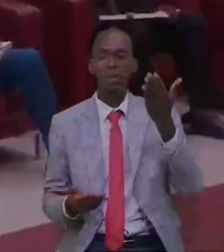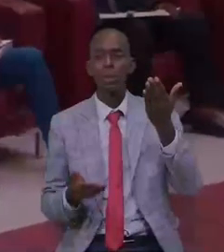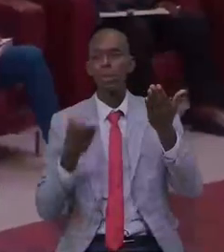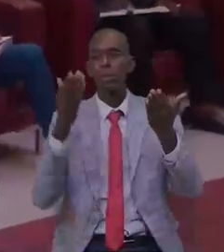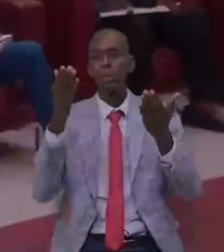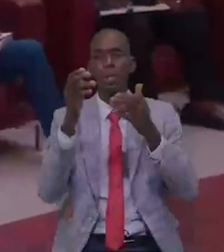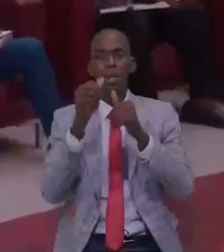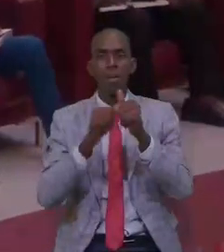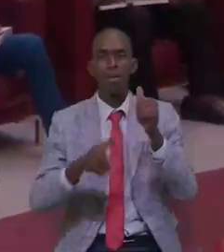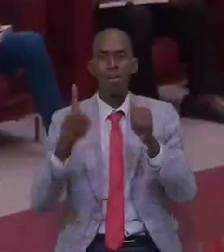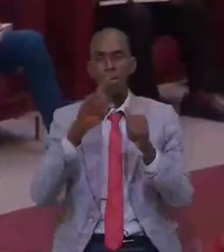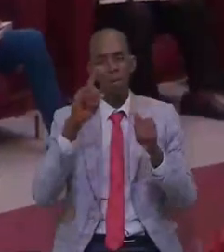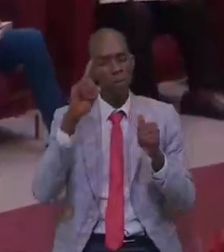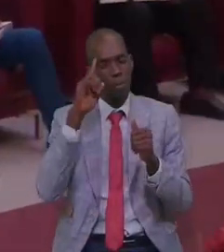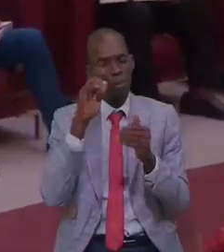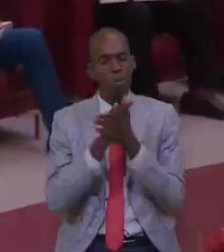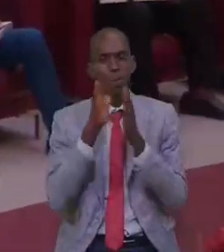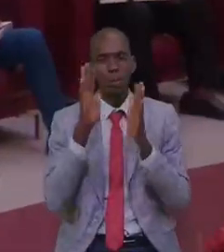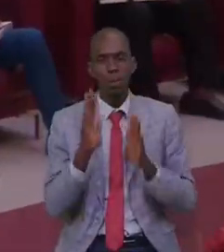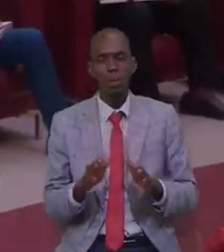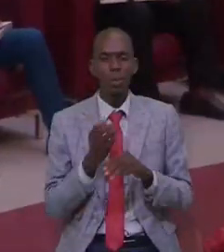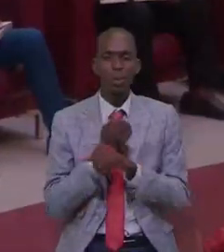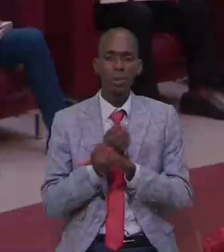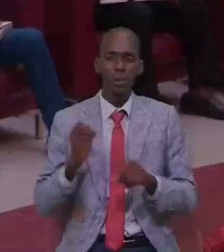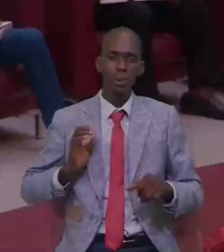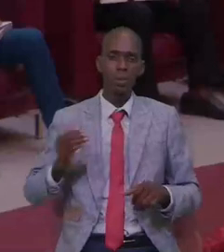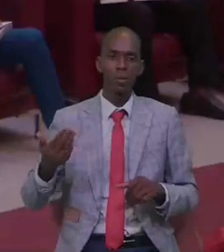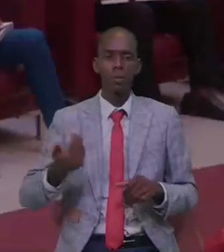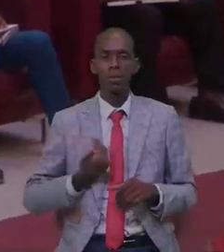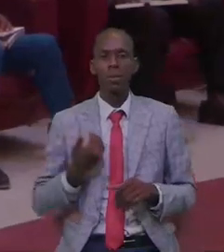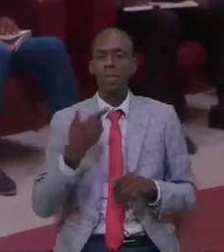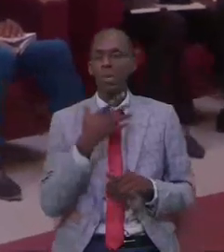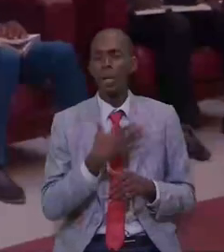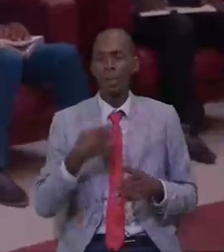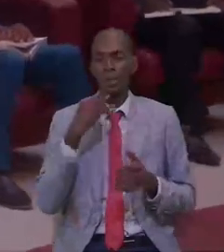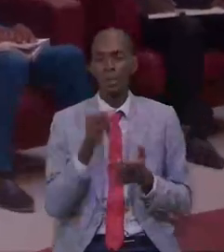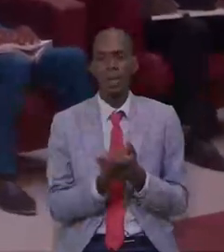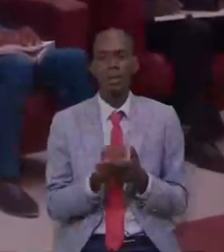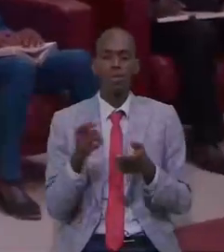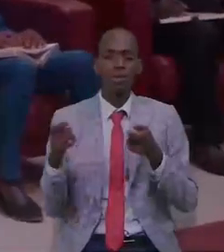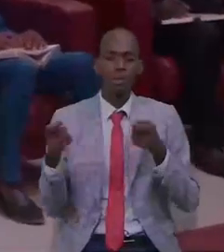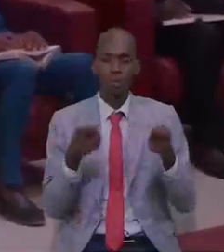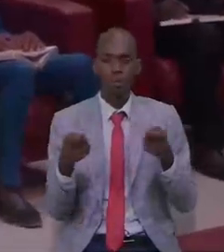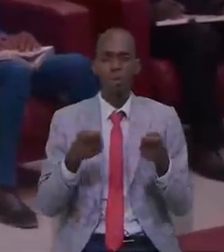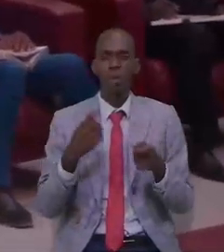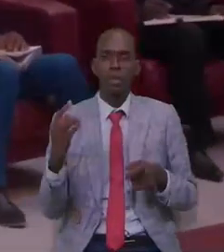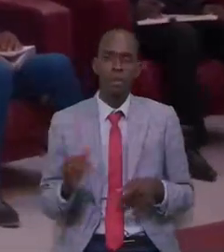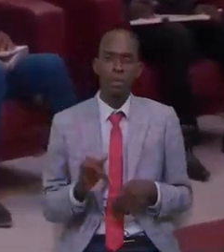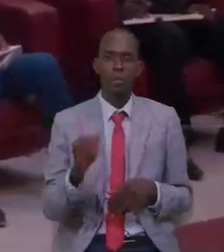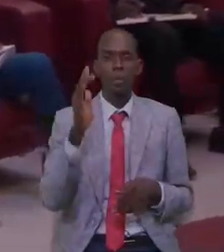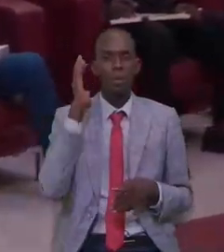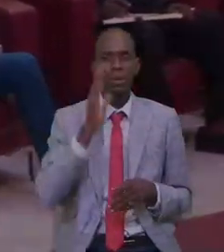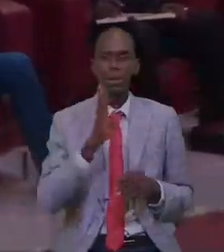partout, des âmes sauvées, sanctifiées. Cette domination éternelle